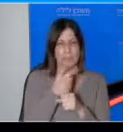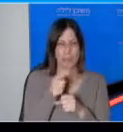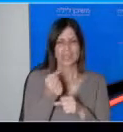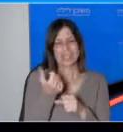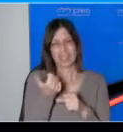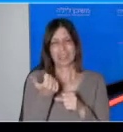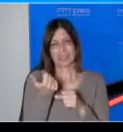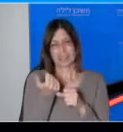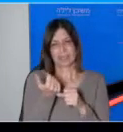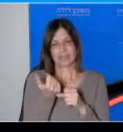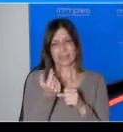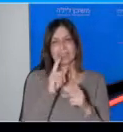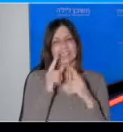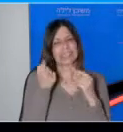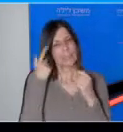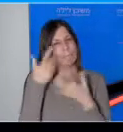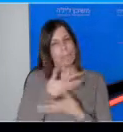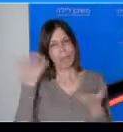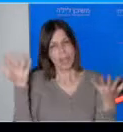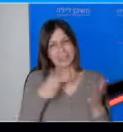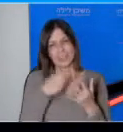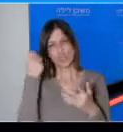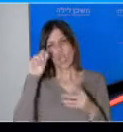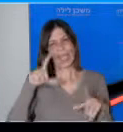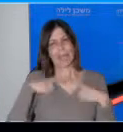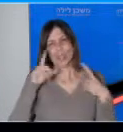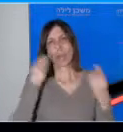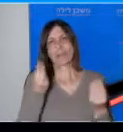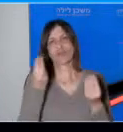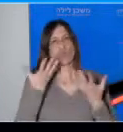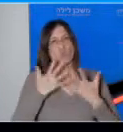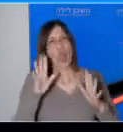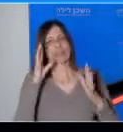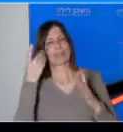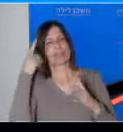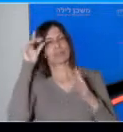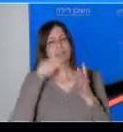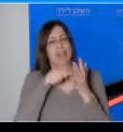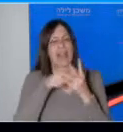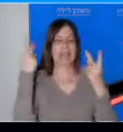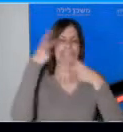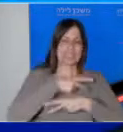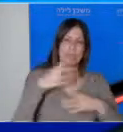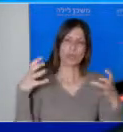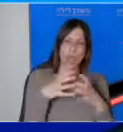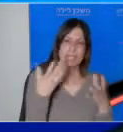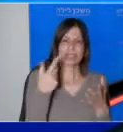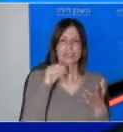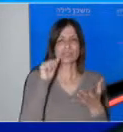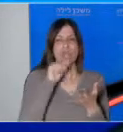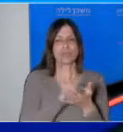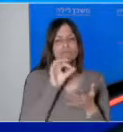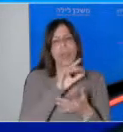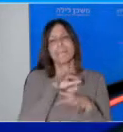אתה יודע, שיח קצת פופוליסטי, כי הרי יוקר המחיה זה לא משהו שנולד בעקבות ההסכמים הקואליציוניים, והתשלום של